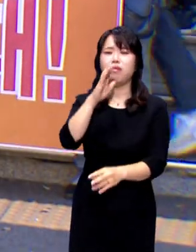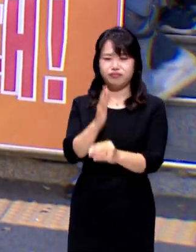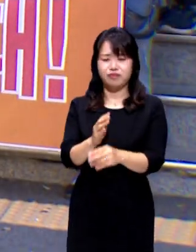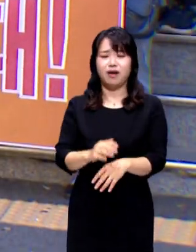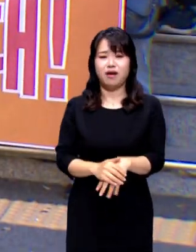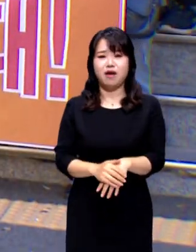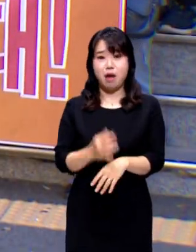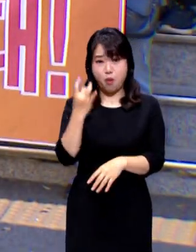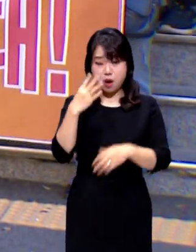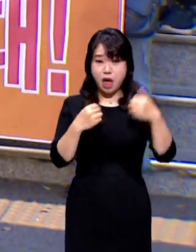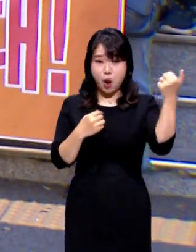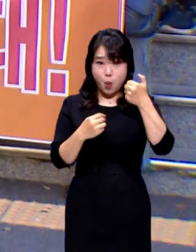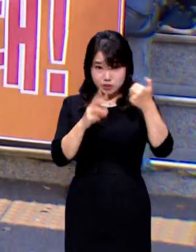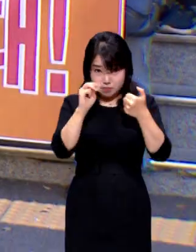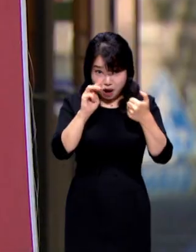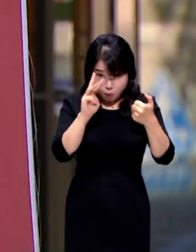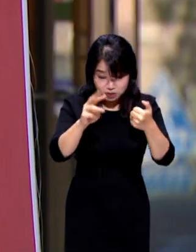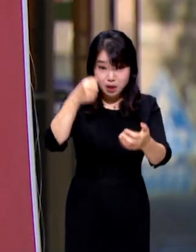당초 50MW급이